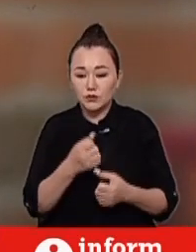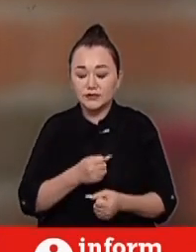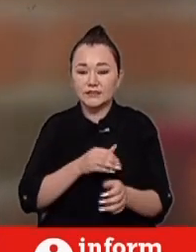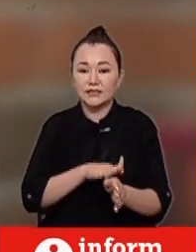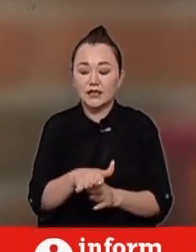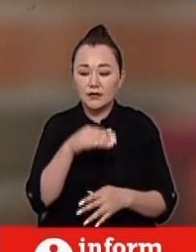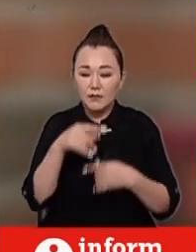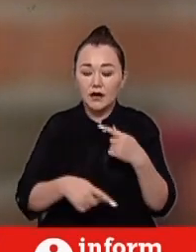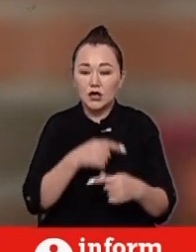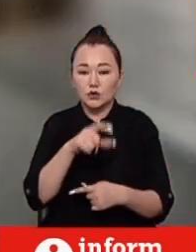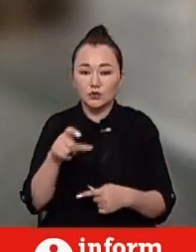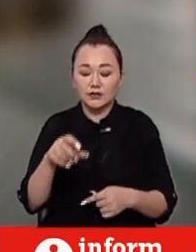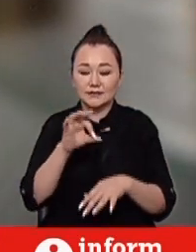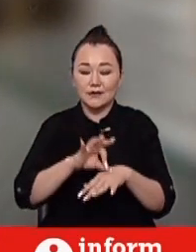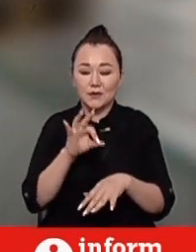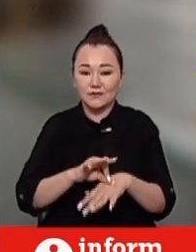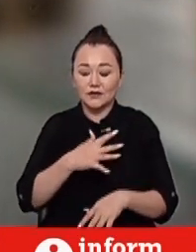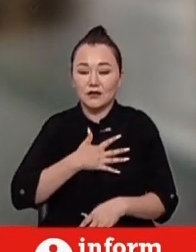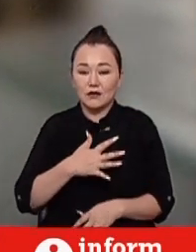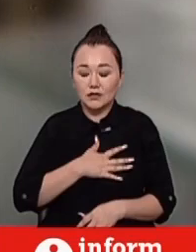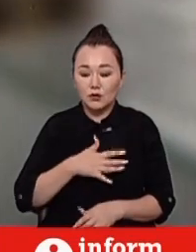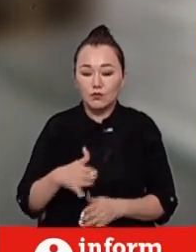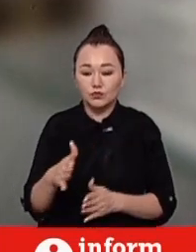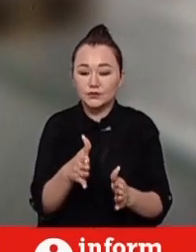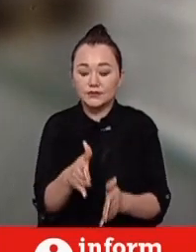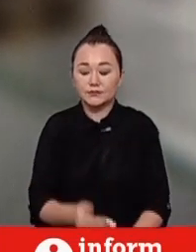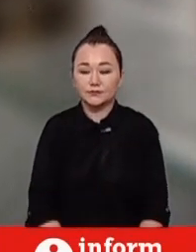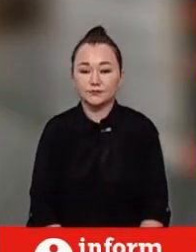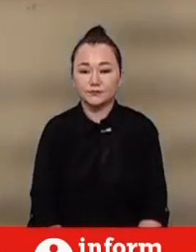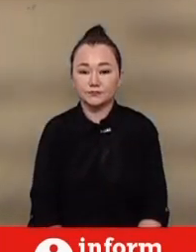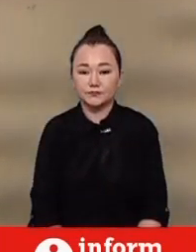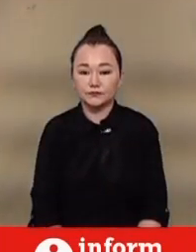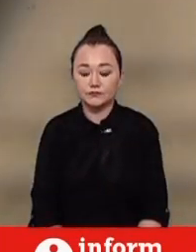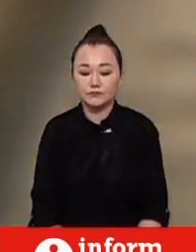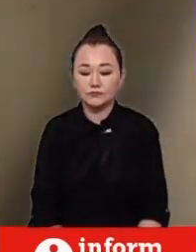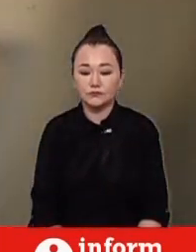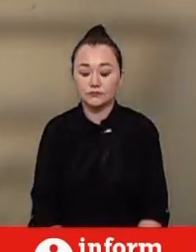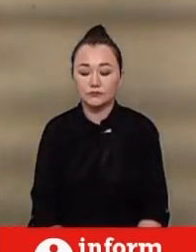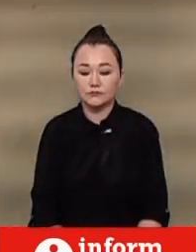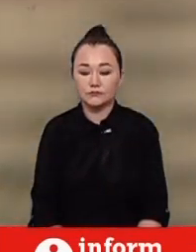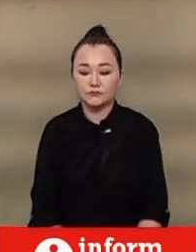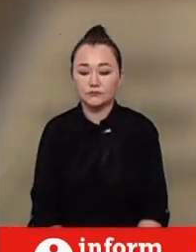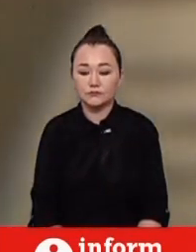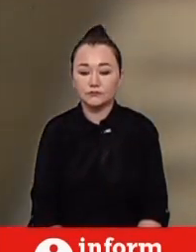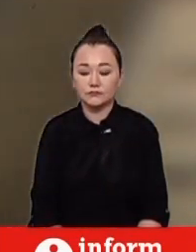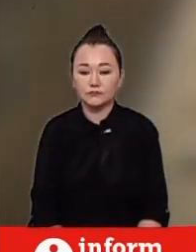целое поколение людей с заболеваниями дыхательных путей. Анастасия Новикова, Дурбан Абдиев, Абзал Турабеков, Информбюро.